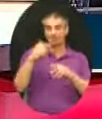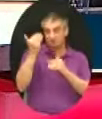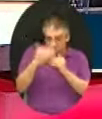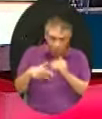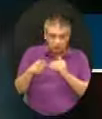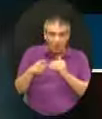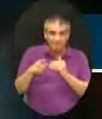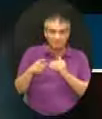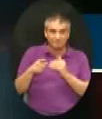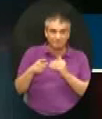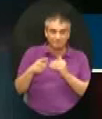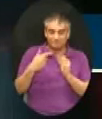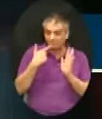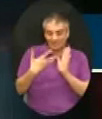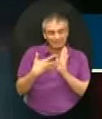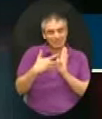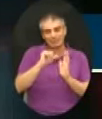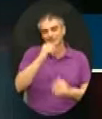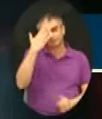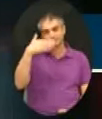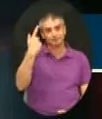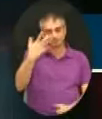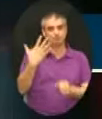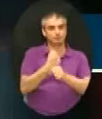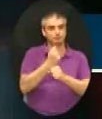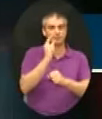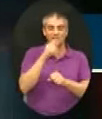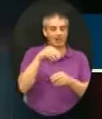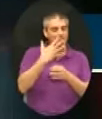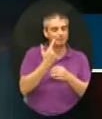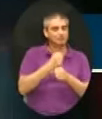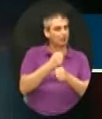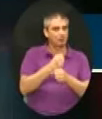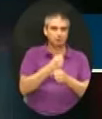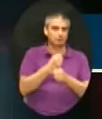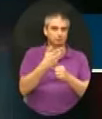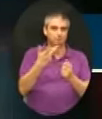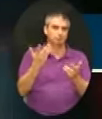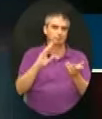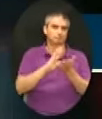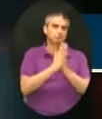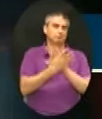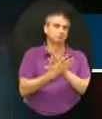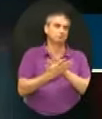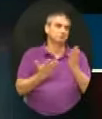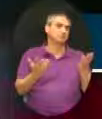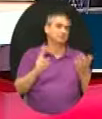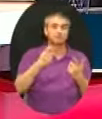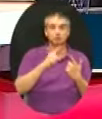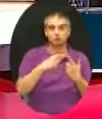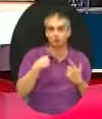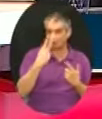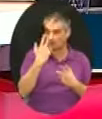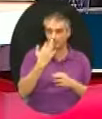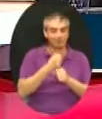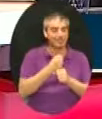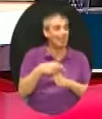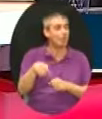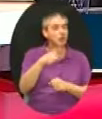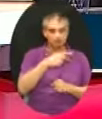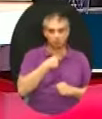דבר בסקר הפופולרי מנצחת, אבל באלקטורים התמונה היא אחרת. מנגד אנחנו רואים בתמונת האלקטורים